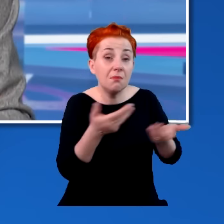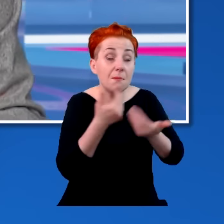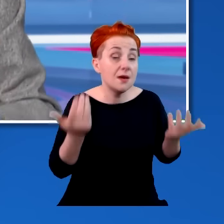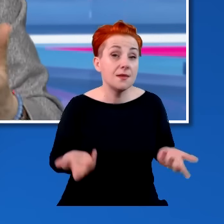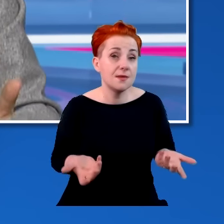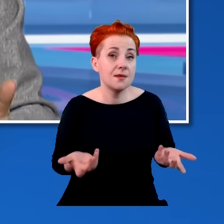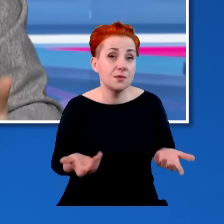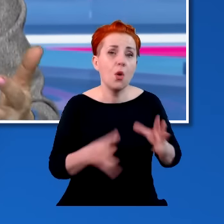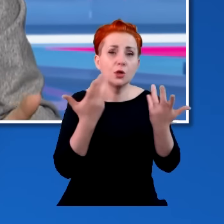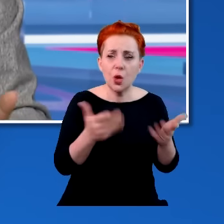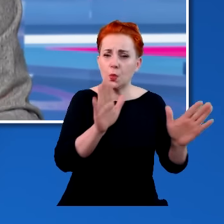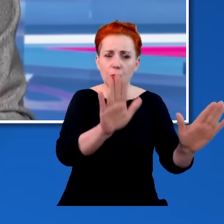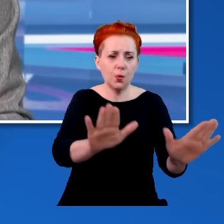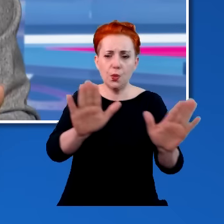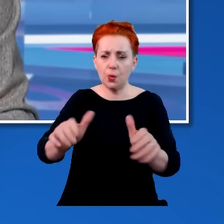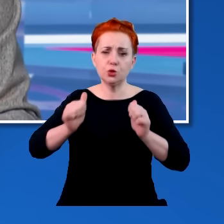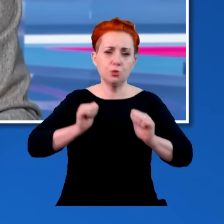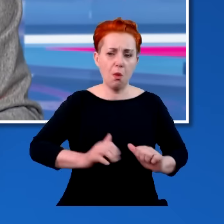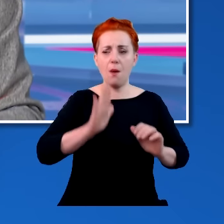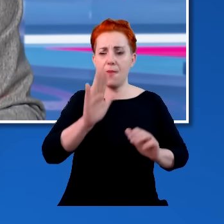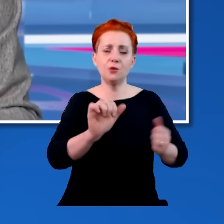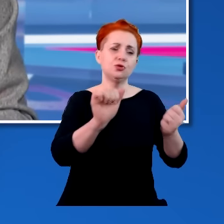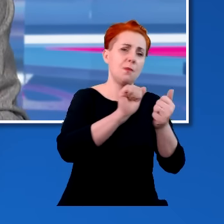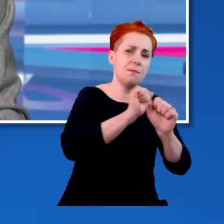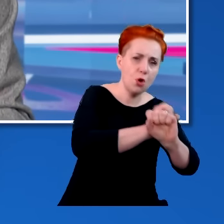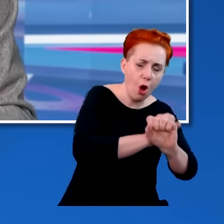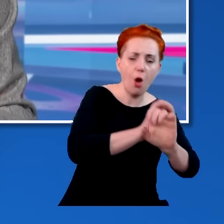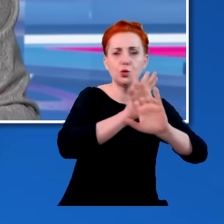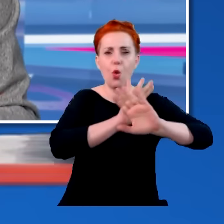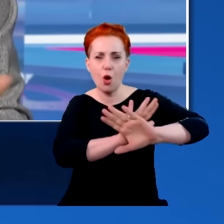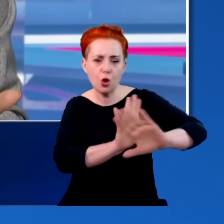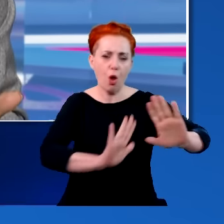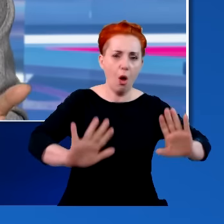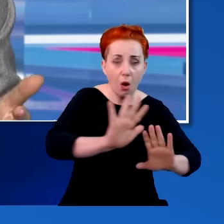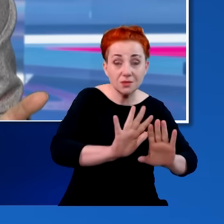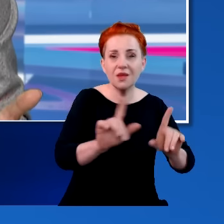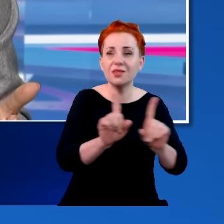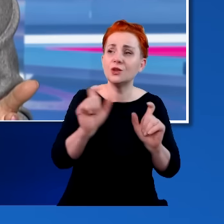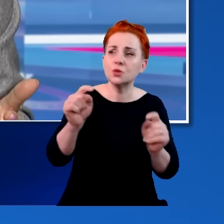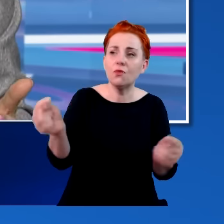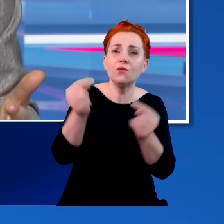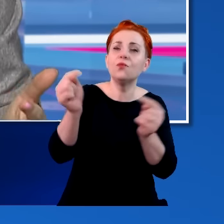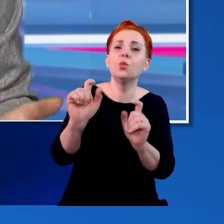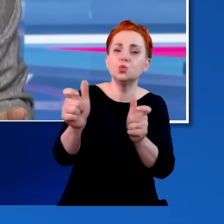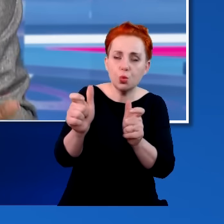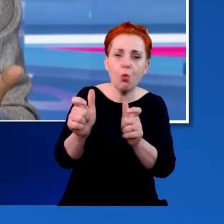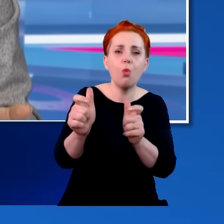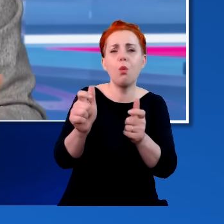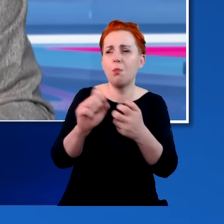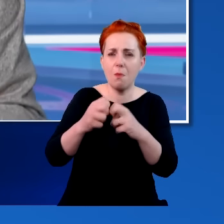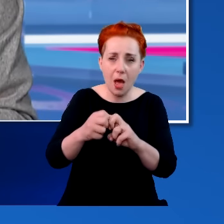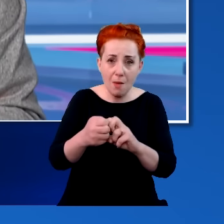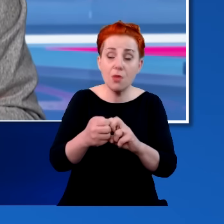chciał uspokoić, że będzie bronił, będzie chronił i że to, co budzi kontrowersje, to może się to